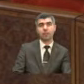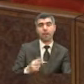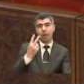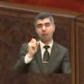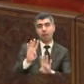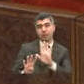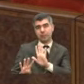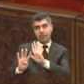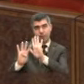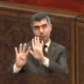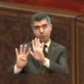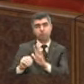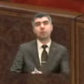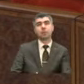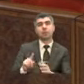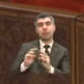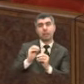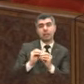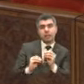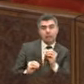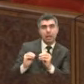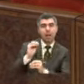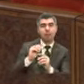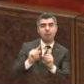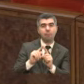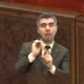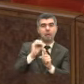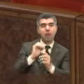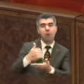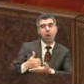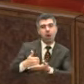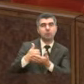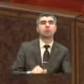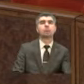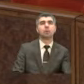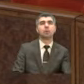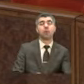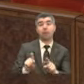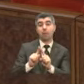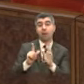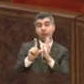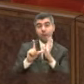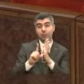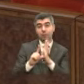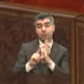9/2019 والذي يتعلق بزياده في الايراد وهو مكسب اضافي. الامر يتعلق بقانون ماشي بمساطير عاديه، وبالتالي